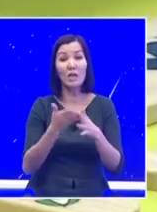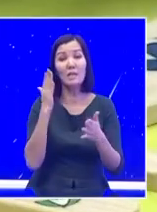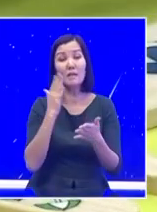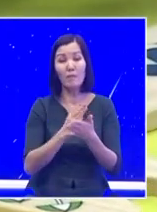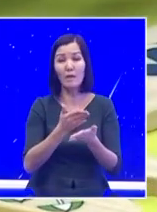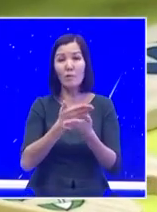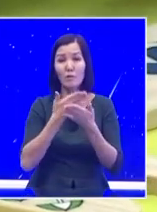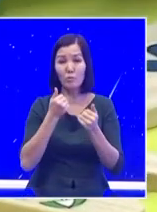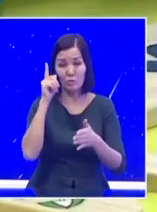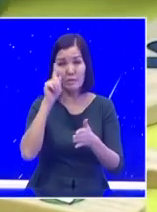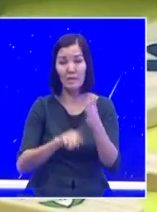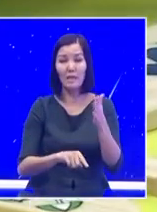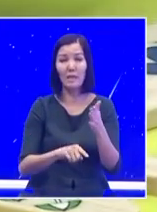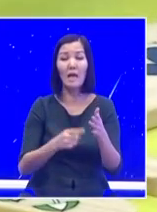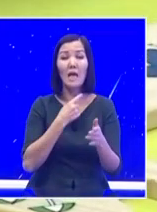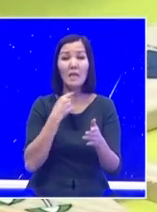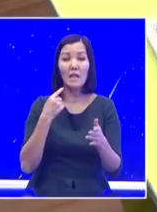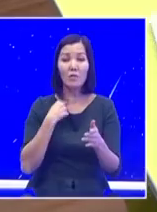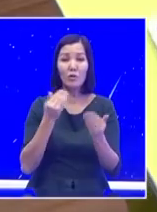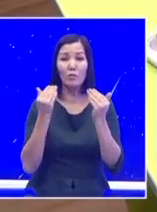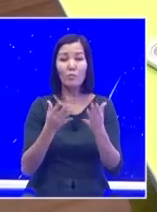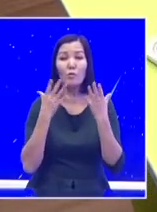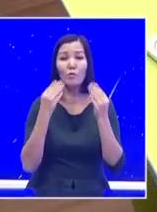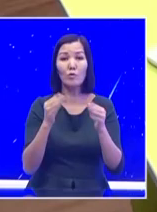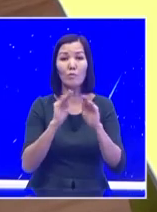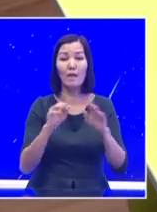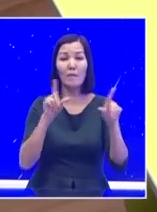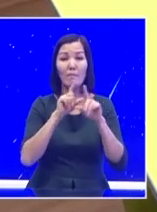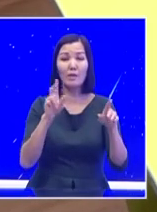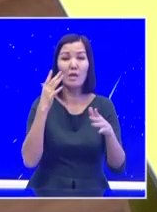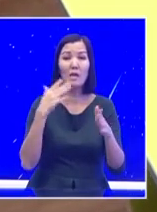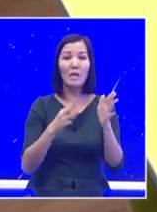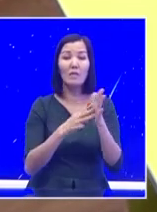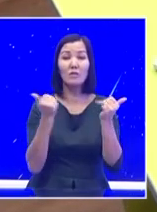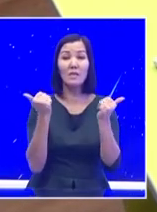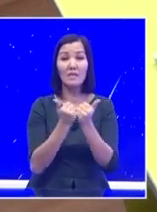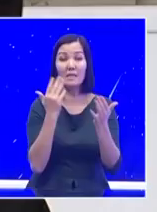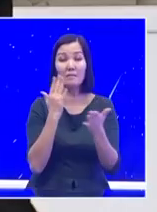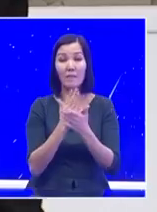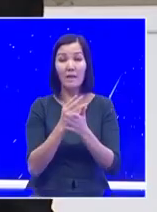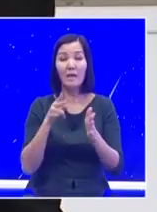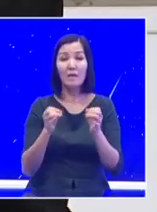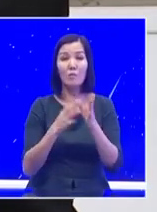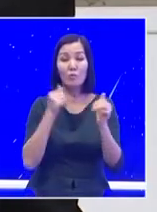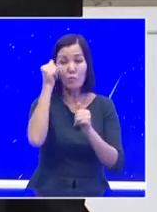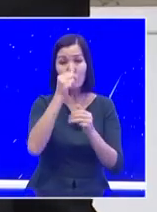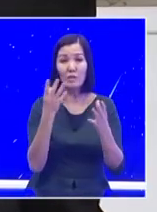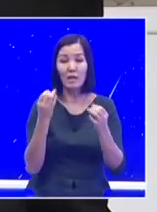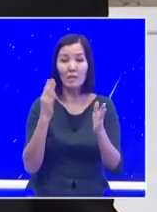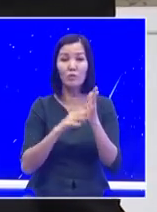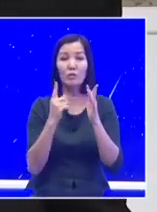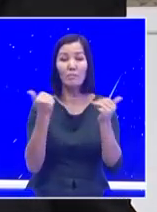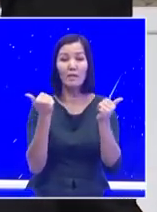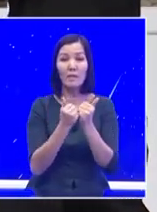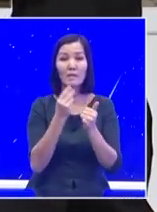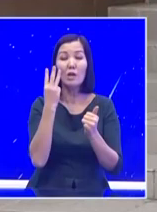де жоқ емес. Ал Талдықорғанда бүгінде балабақшаға барып жүрген 58 егізі бар. 2019 жылы тағы 91 егіз бен